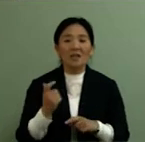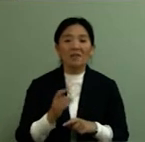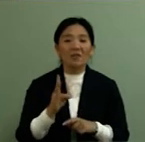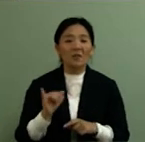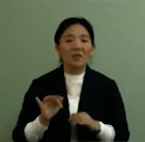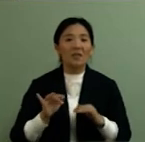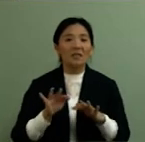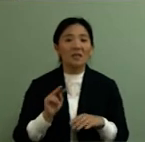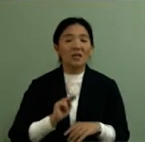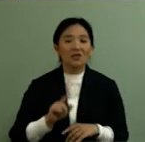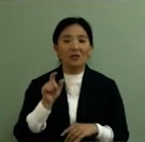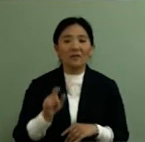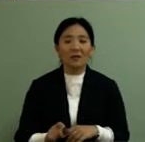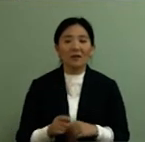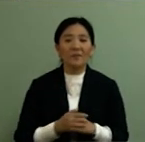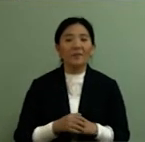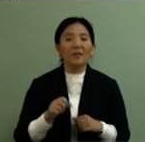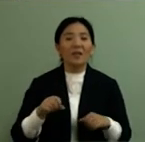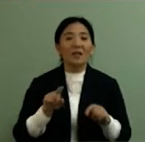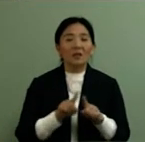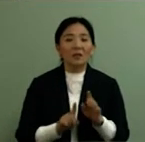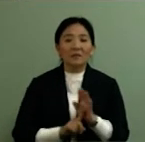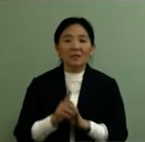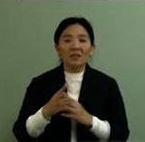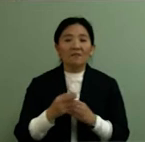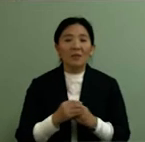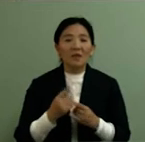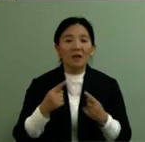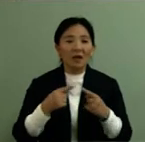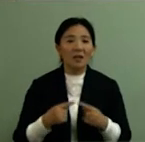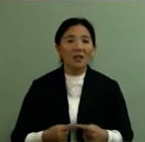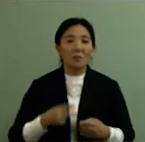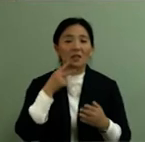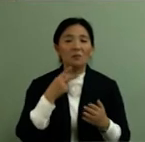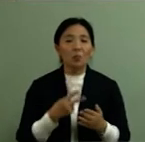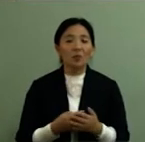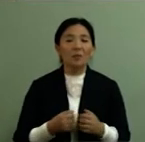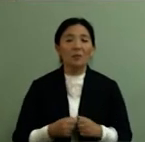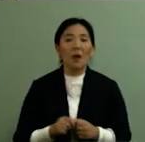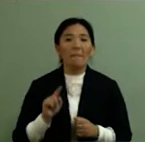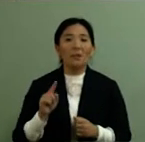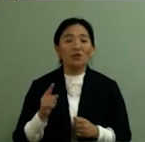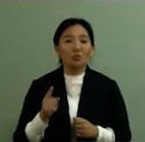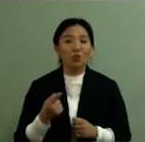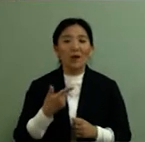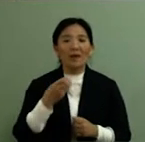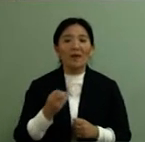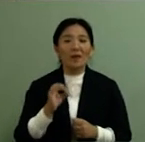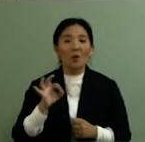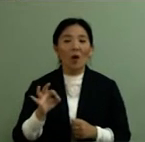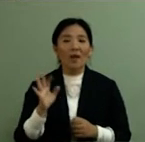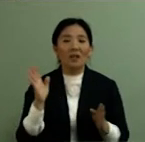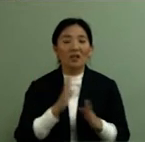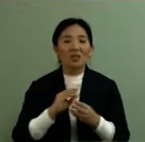хозяйственную деятельность человека. Итак, давайте с вами теперь конкретно посмотрим, почему